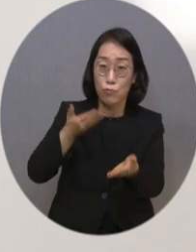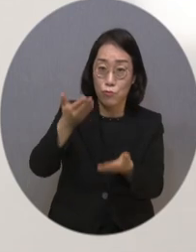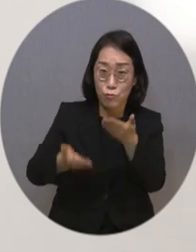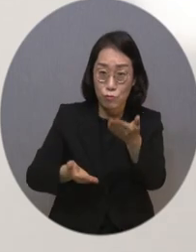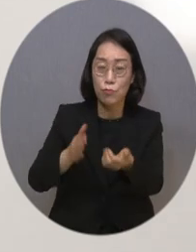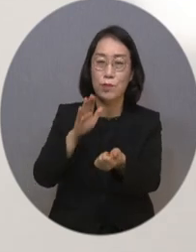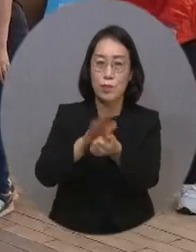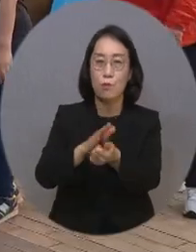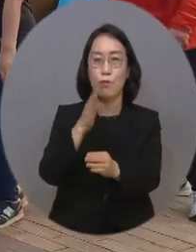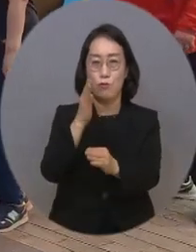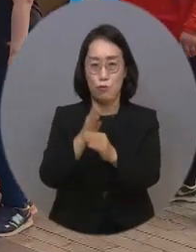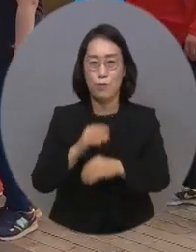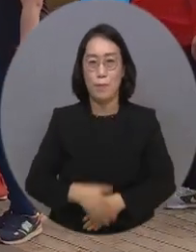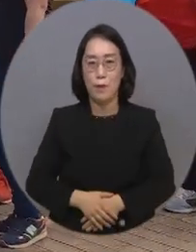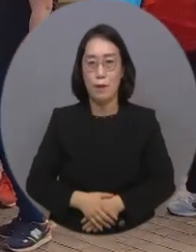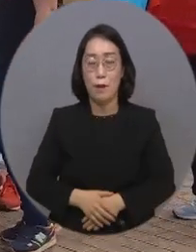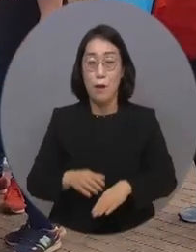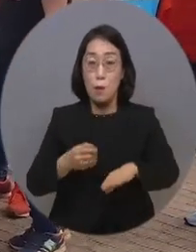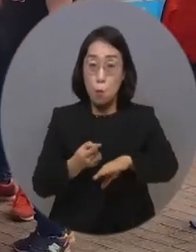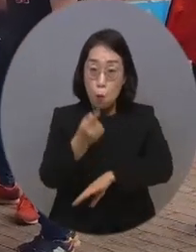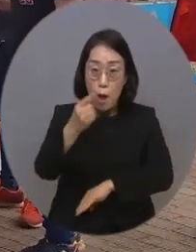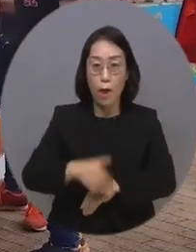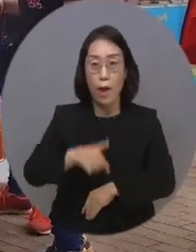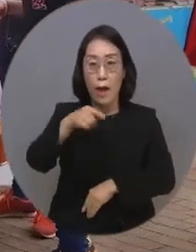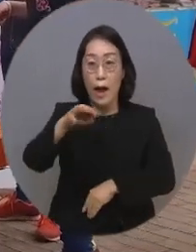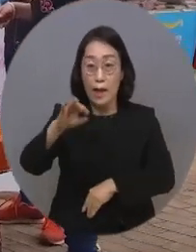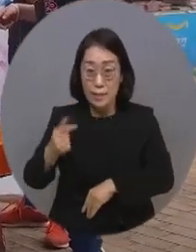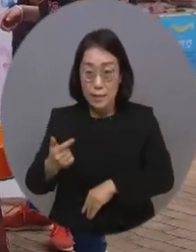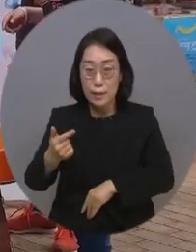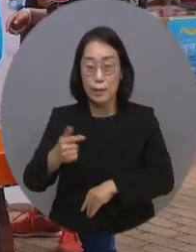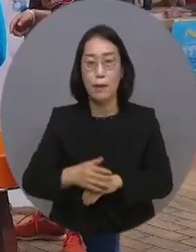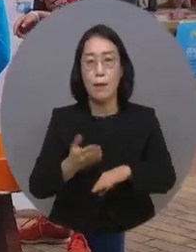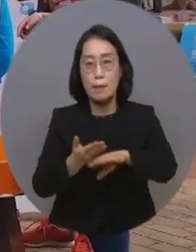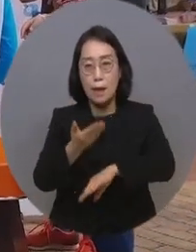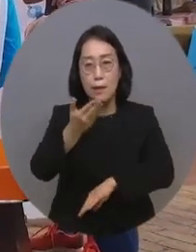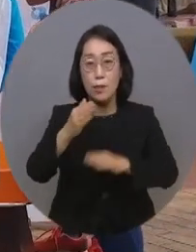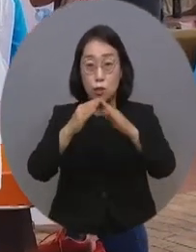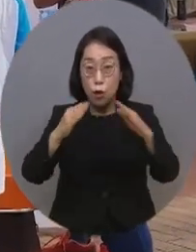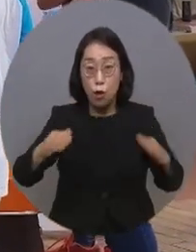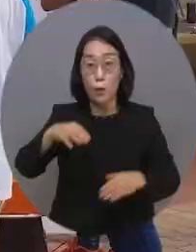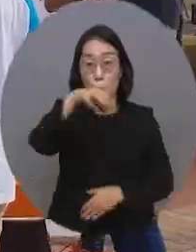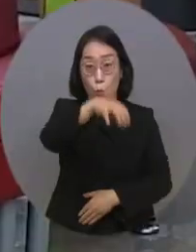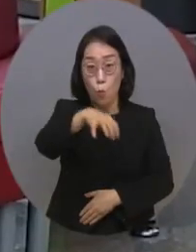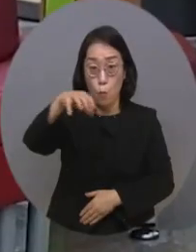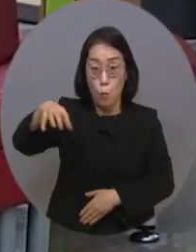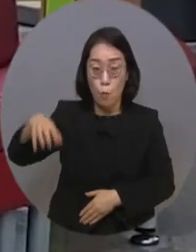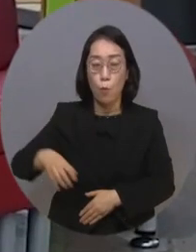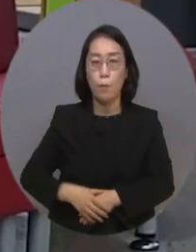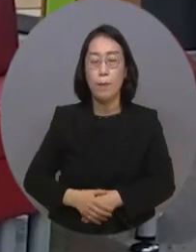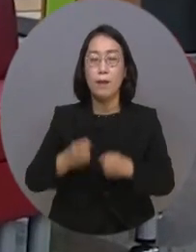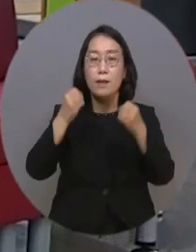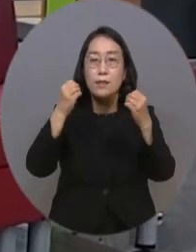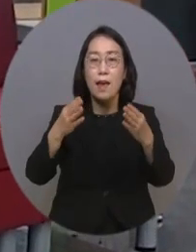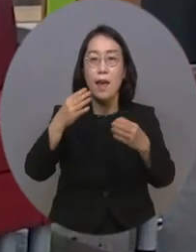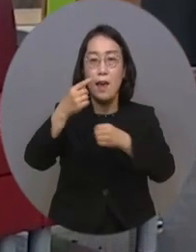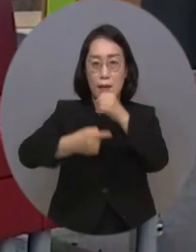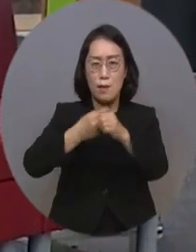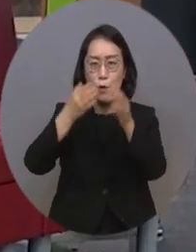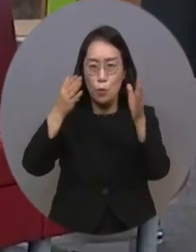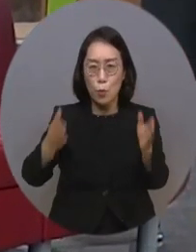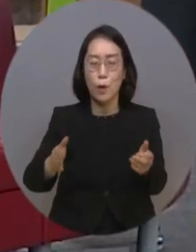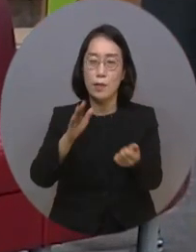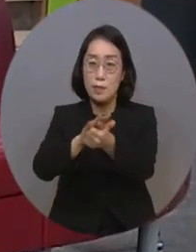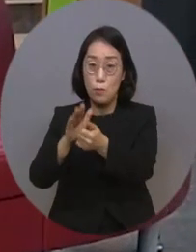지원하고 있습니다. 고흥군 외에도 강진, 진도, 보성 등 전남의 각 지자체들은 새해 출산 지원을 큰